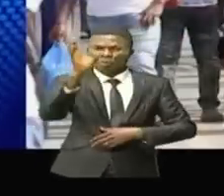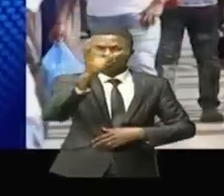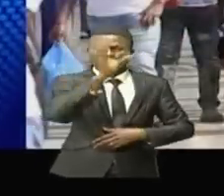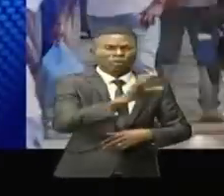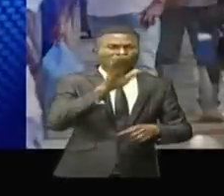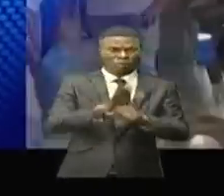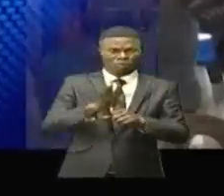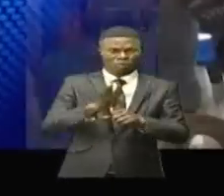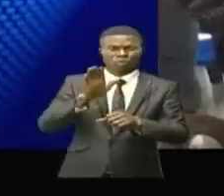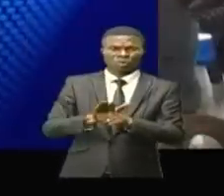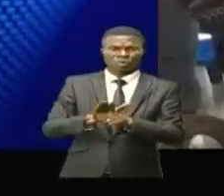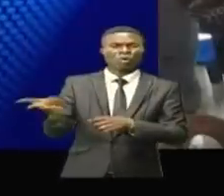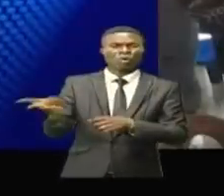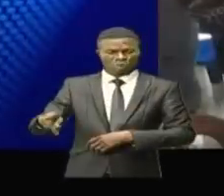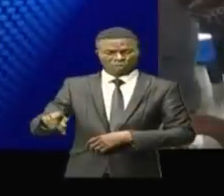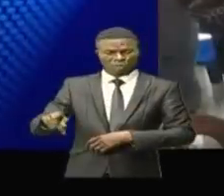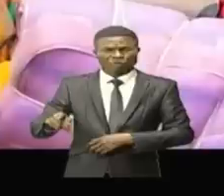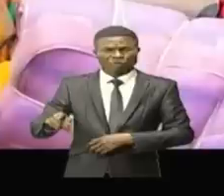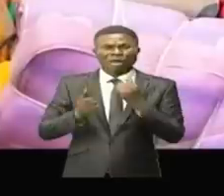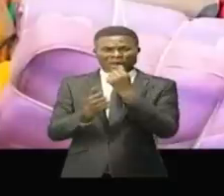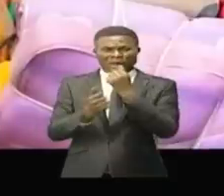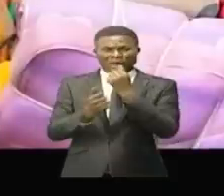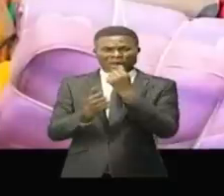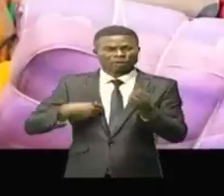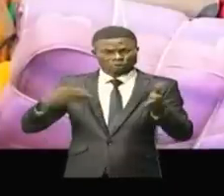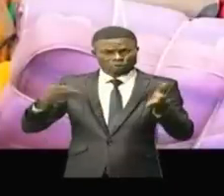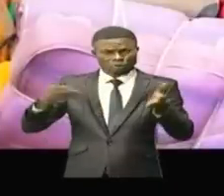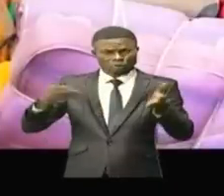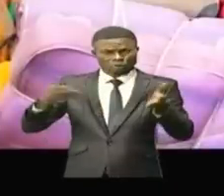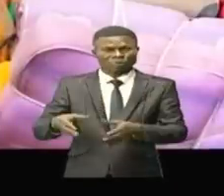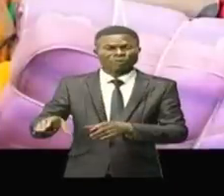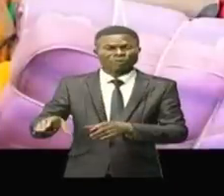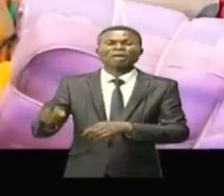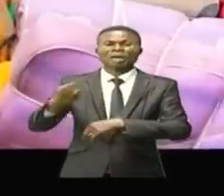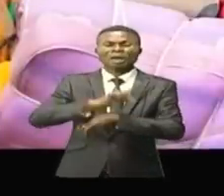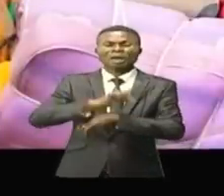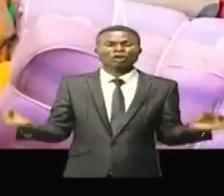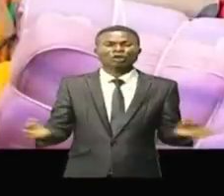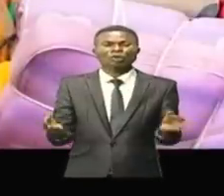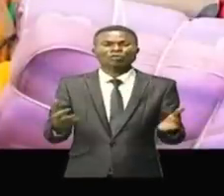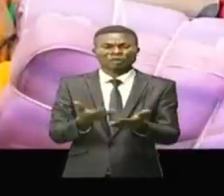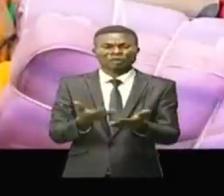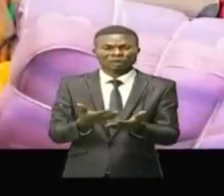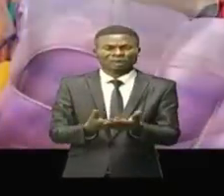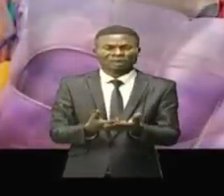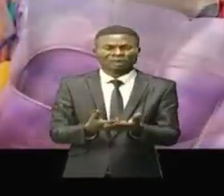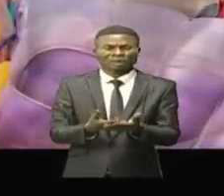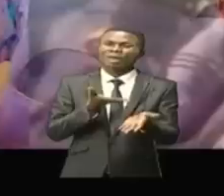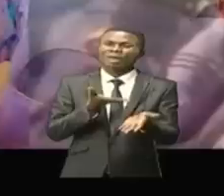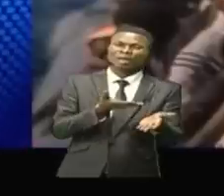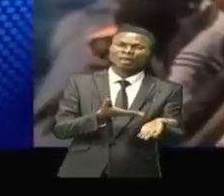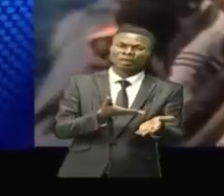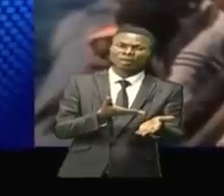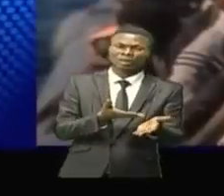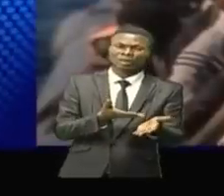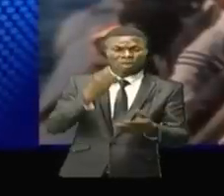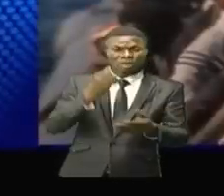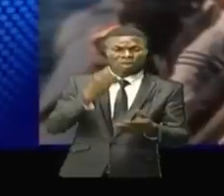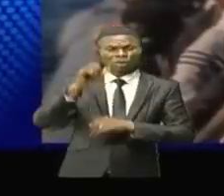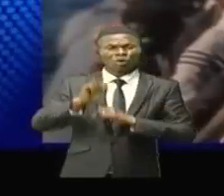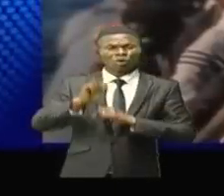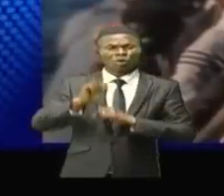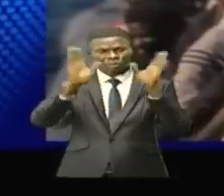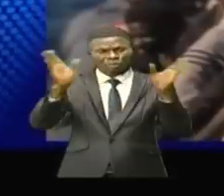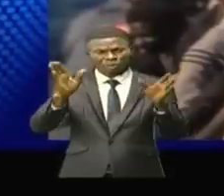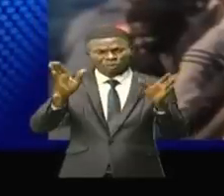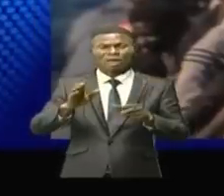plusieurs provinces de la République. La journée des réfugiés est donc l'occasion de favoriser une meilleure compréhension et